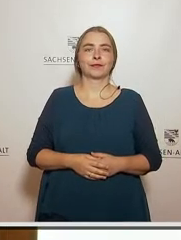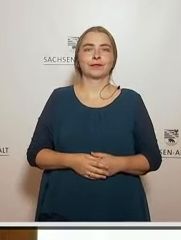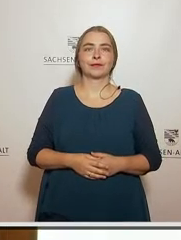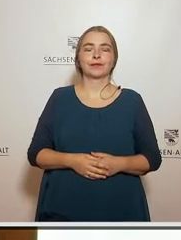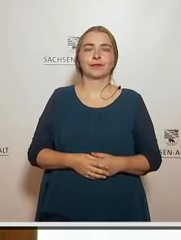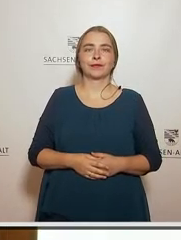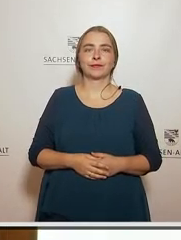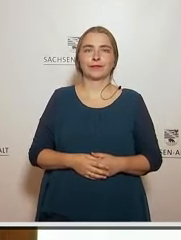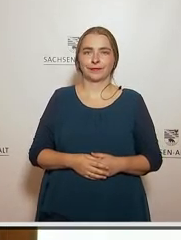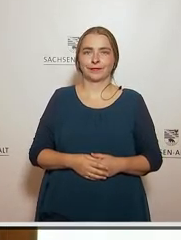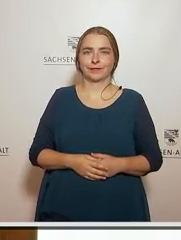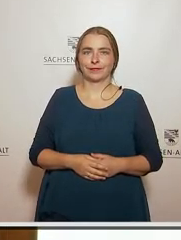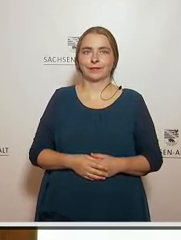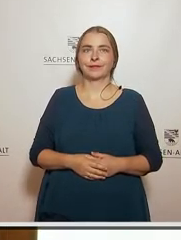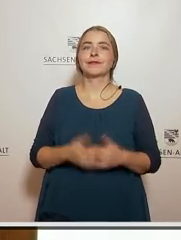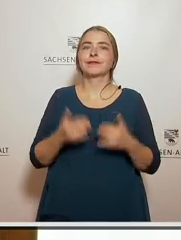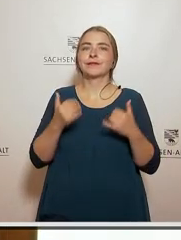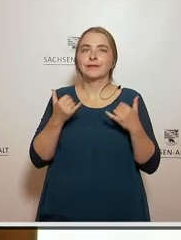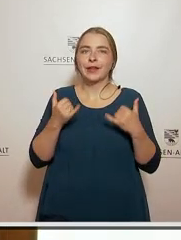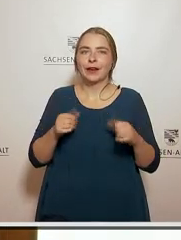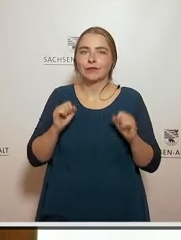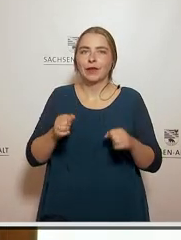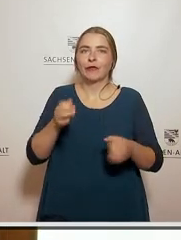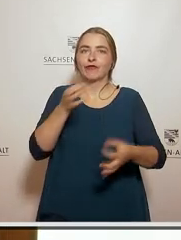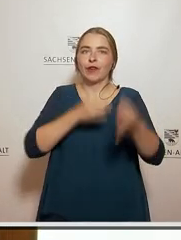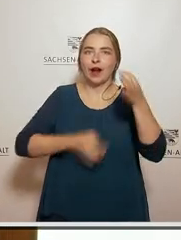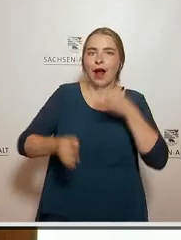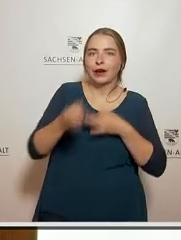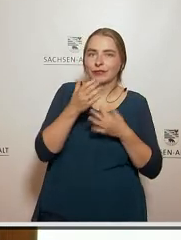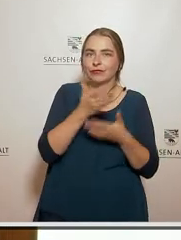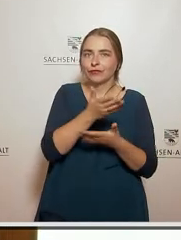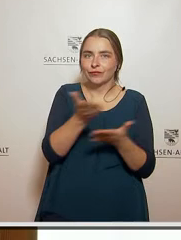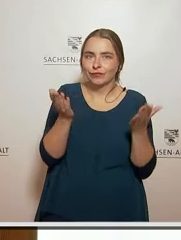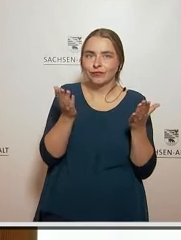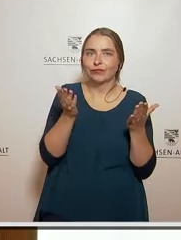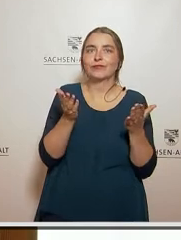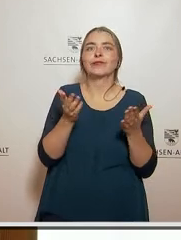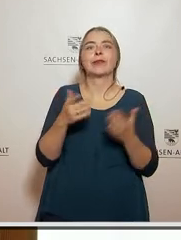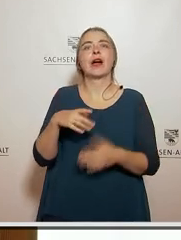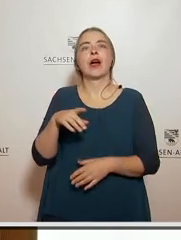Vielen Dank. Dann gibt es die Möglichkeit, Fragen zu stellen. Fabian Albrecht, dpa.